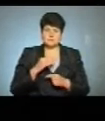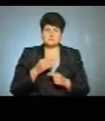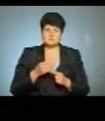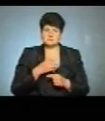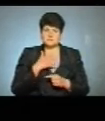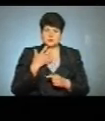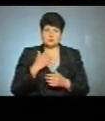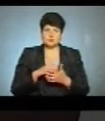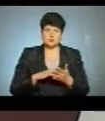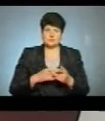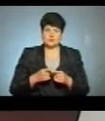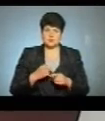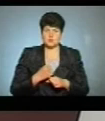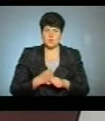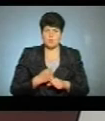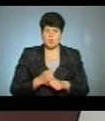мотивації, щоб продовжувати цю роботу.